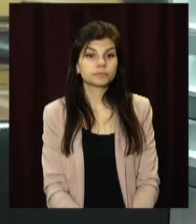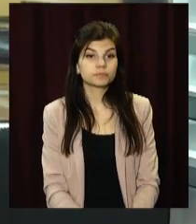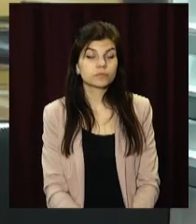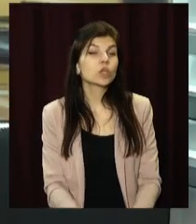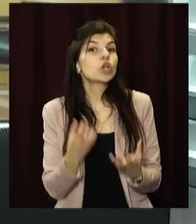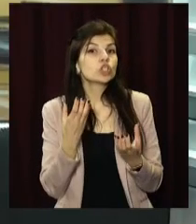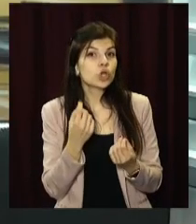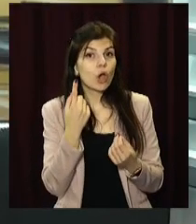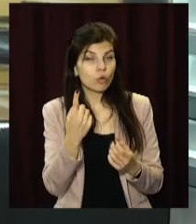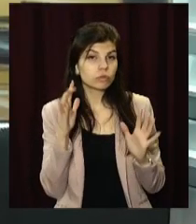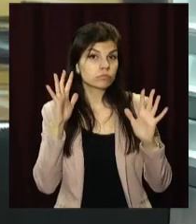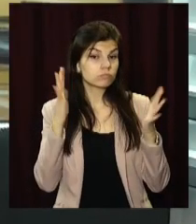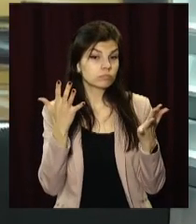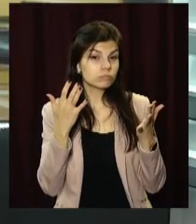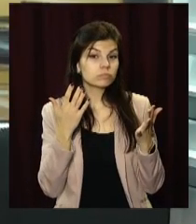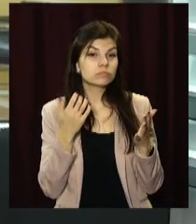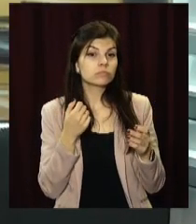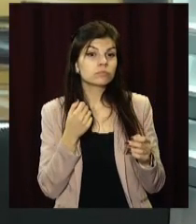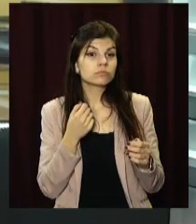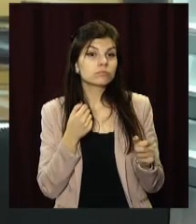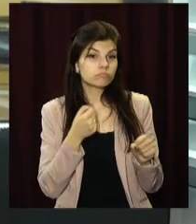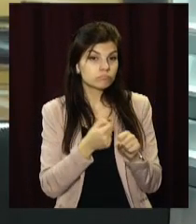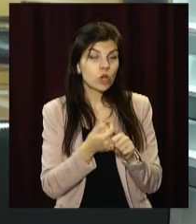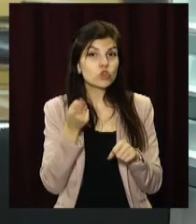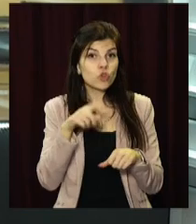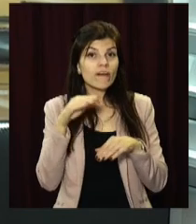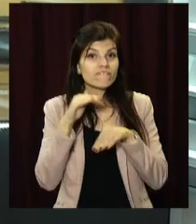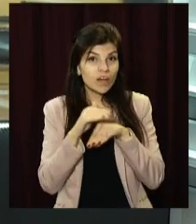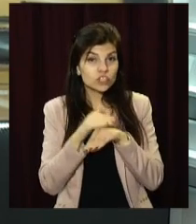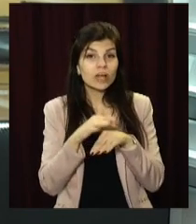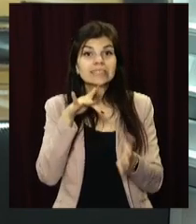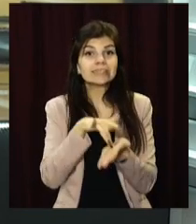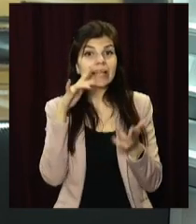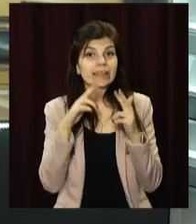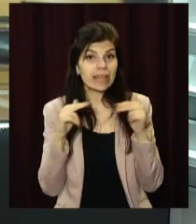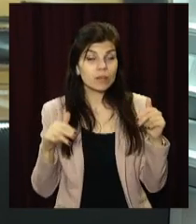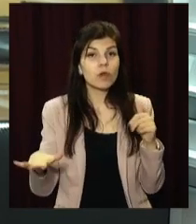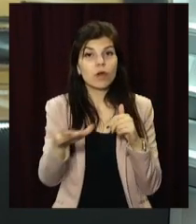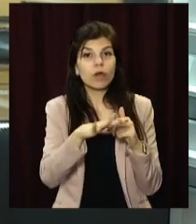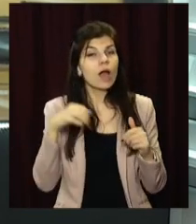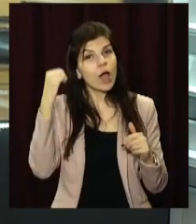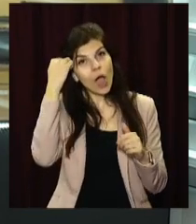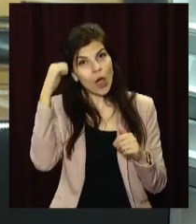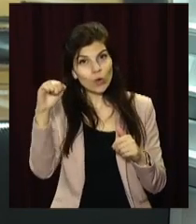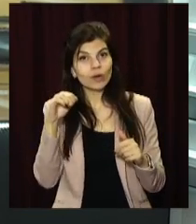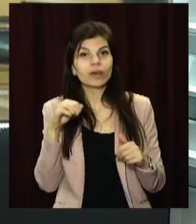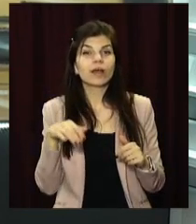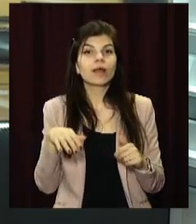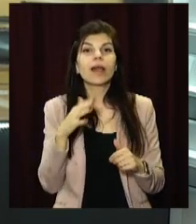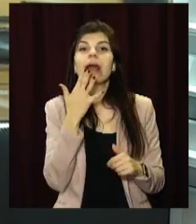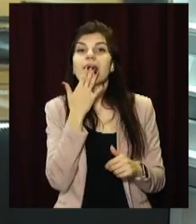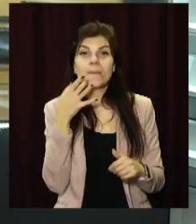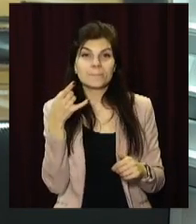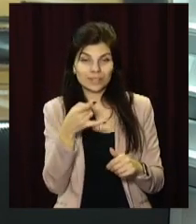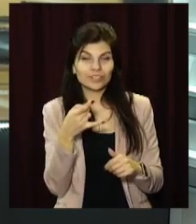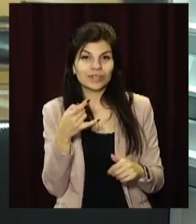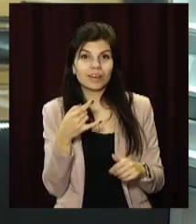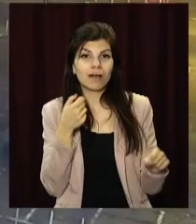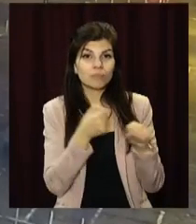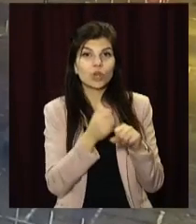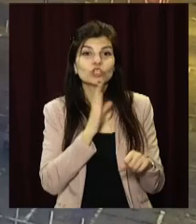Ще одна дорожньо-транспортна пригода сталася того ж вечора в центрі Дніпра. На площі Героїв Майдану іномарка наїхала на жінку.